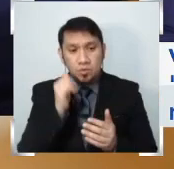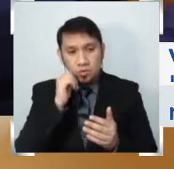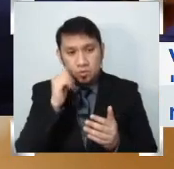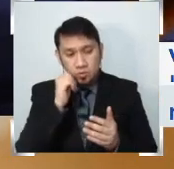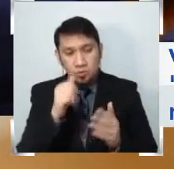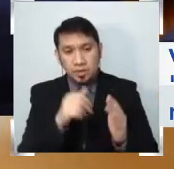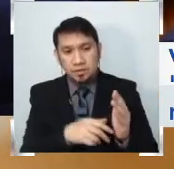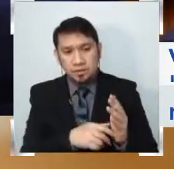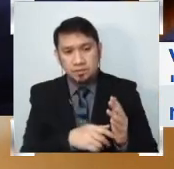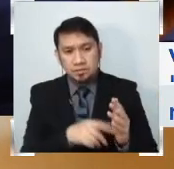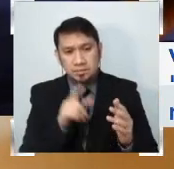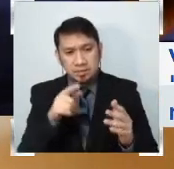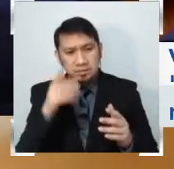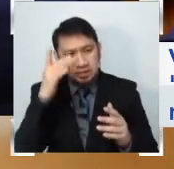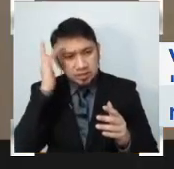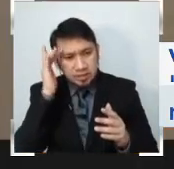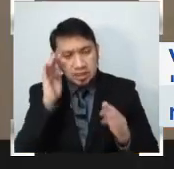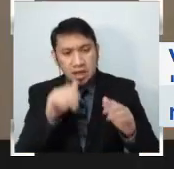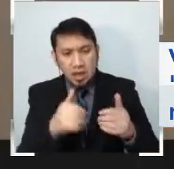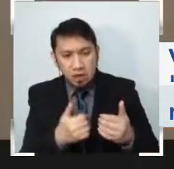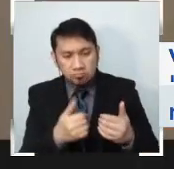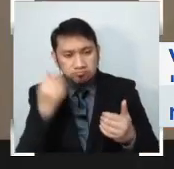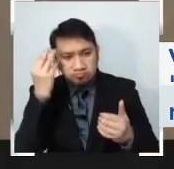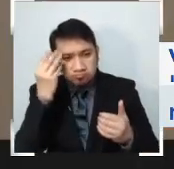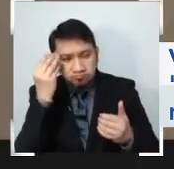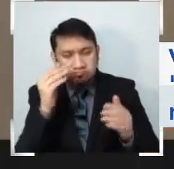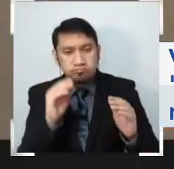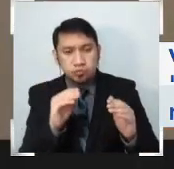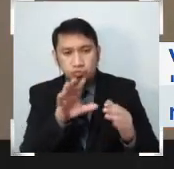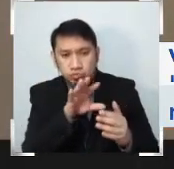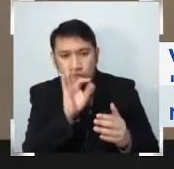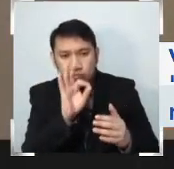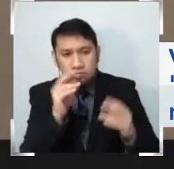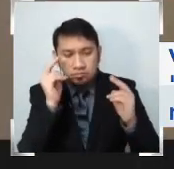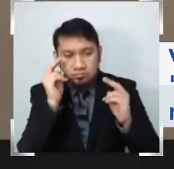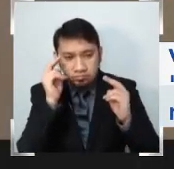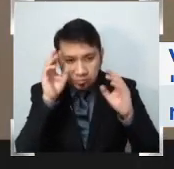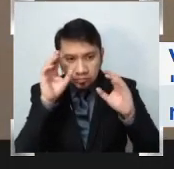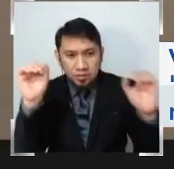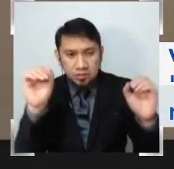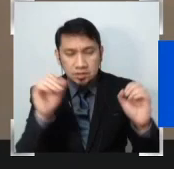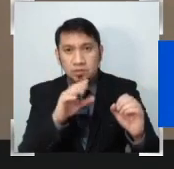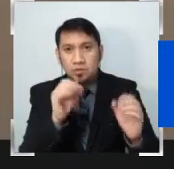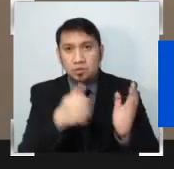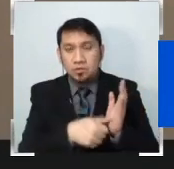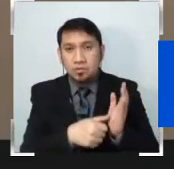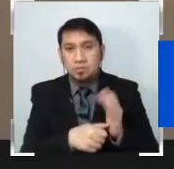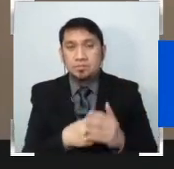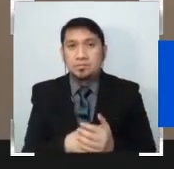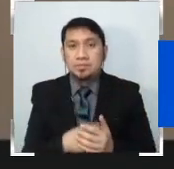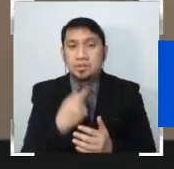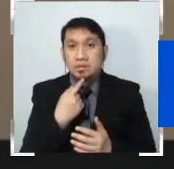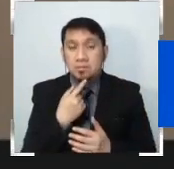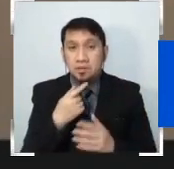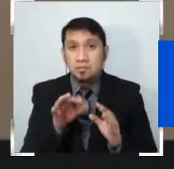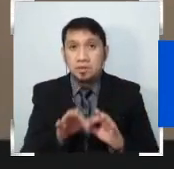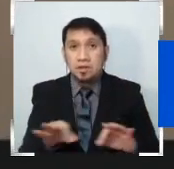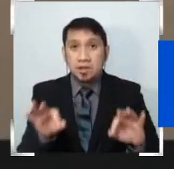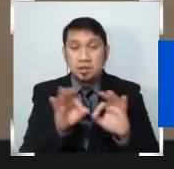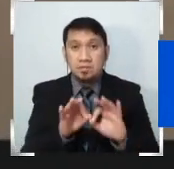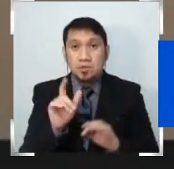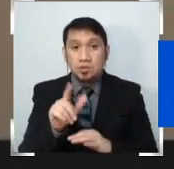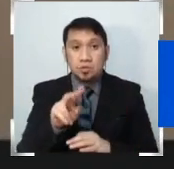ng susunod na leader ng bansa. Palagay ko yung 2022 napakahalagang eleksyon. Lalo na kasi nagsanib-pwersa na